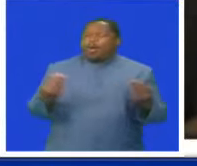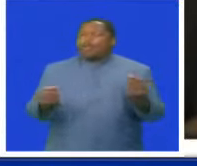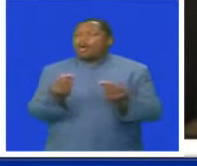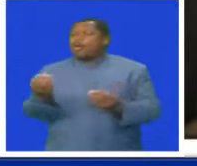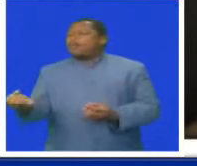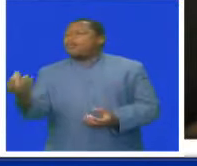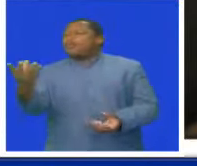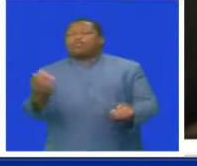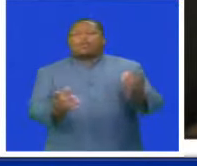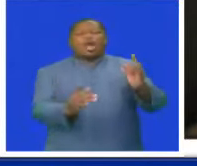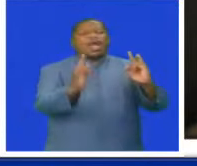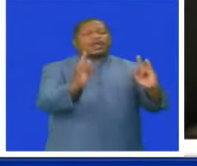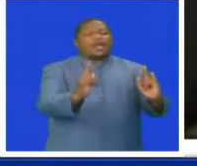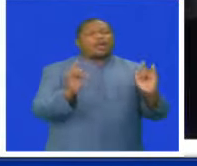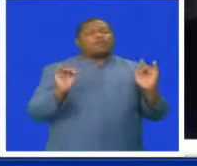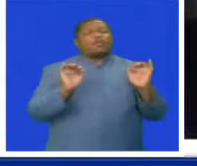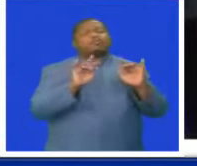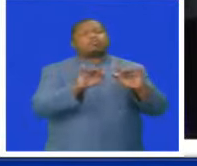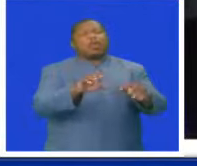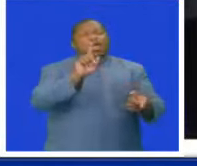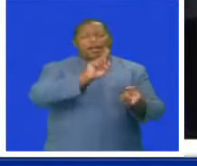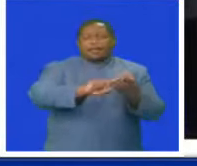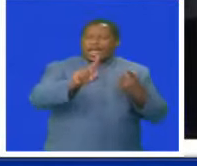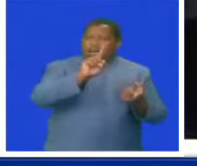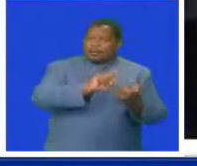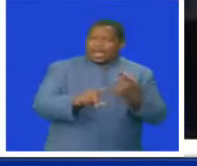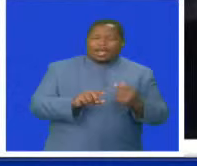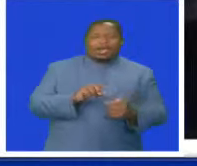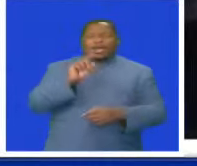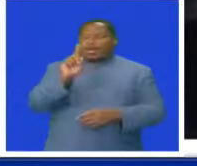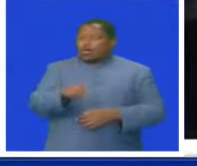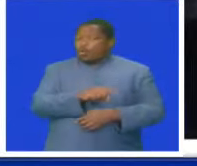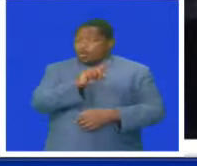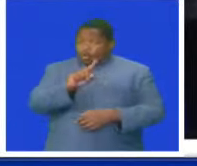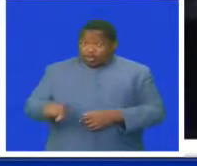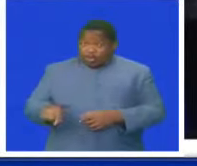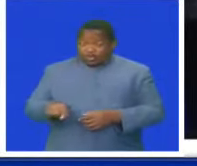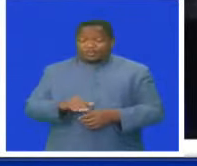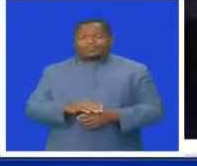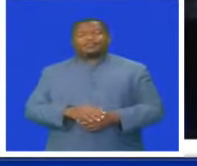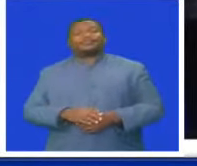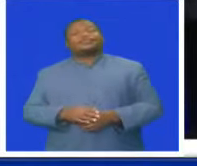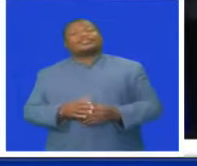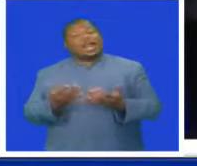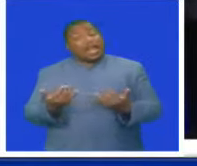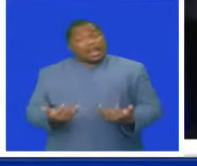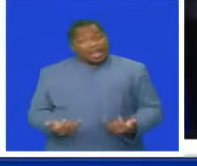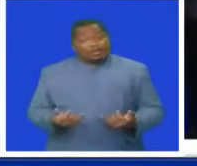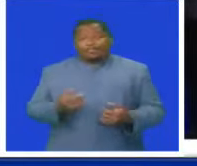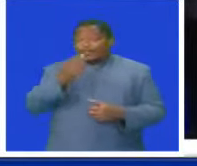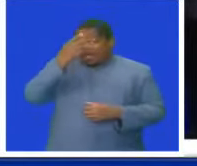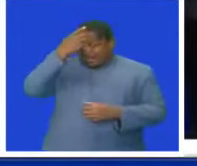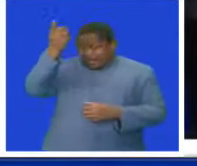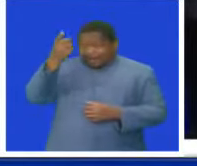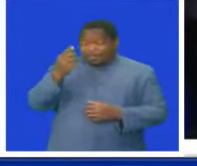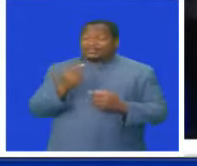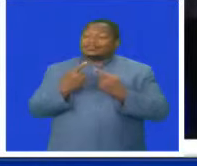neku ukuthi siqwayise laba betimoto letilasha sive bekunene